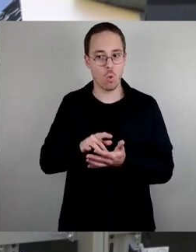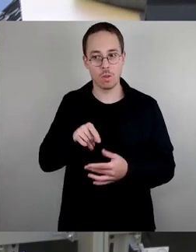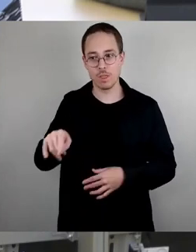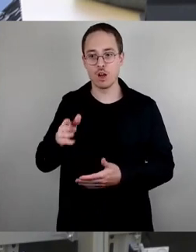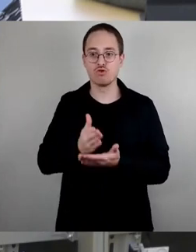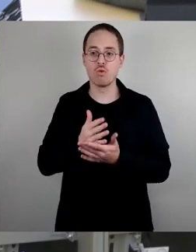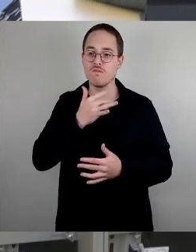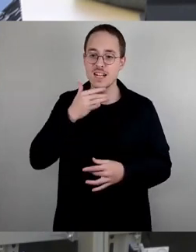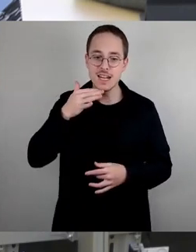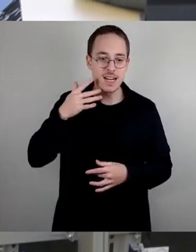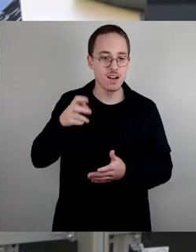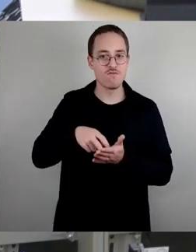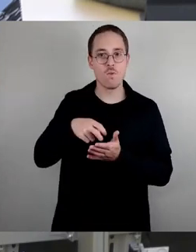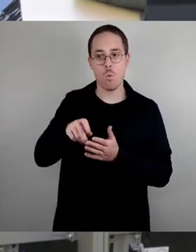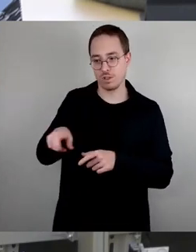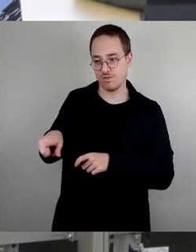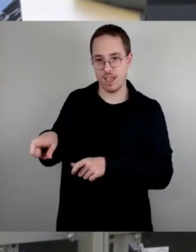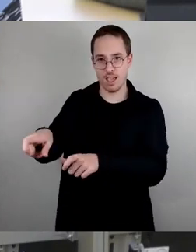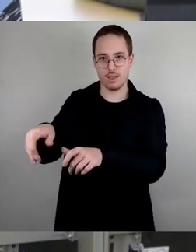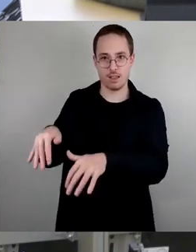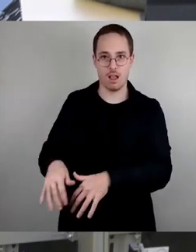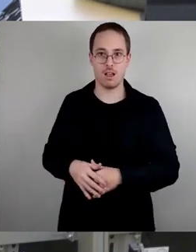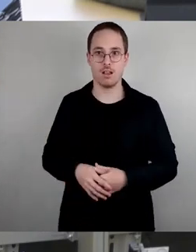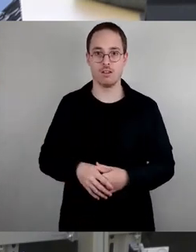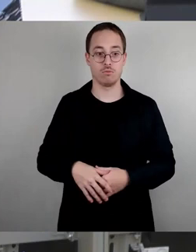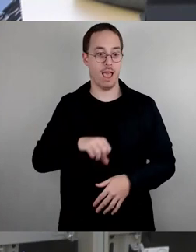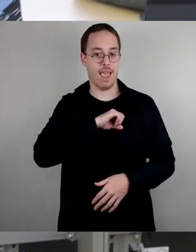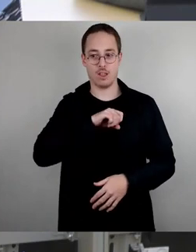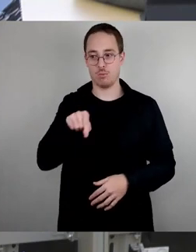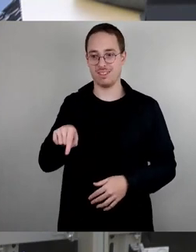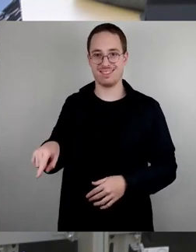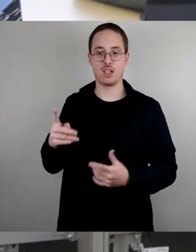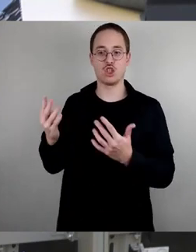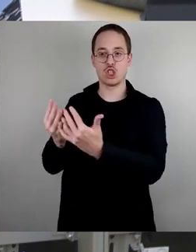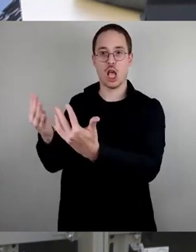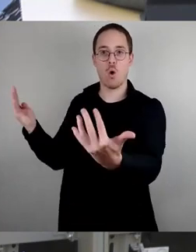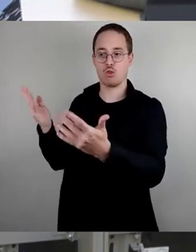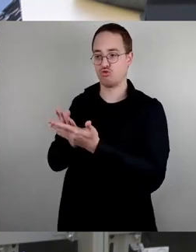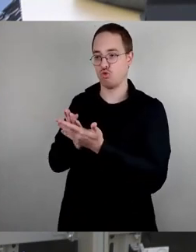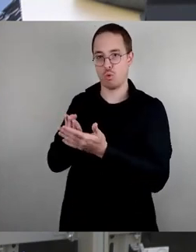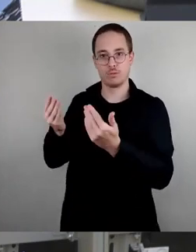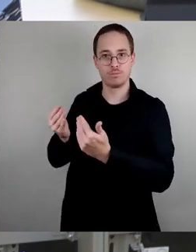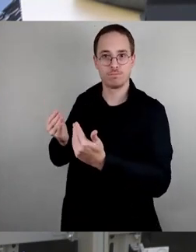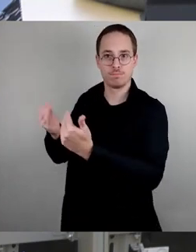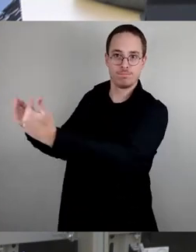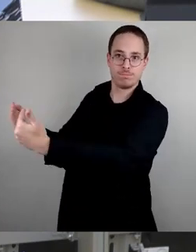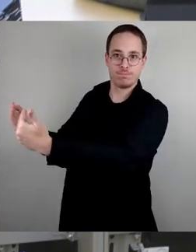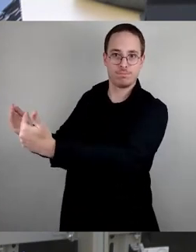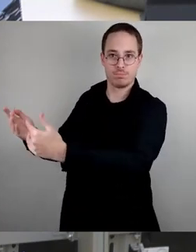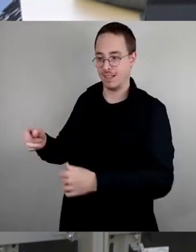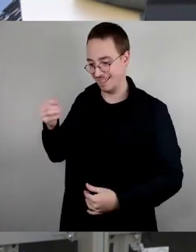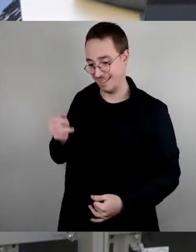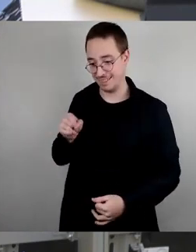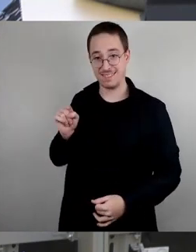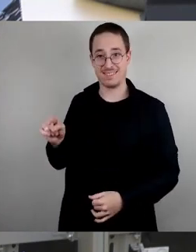ganz woanders stehen, als die Grundstücksgrenze liegt. Diese Flächen müssen wir jetzt selbstverständlich kaufen. Das sind auch alles Eingriffe,